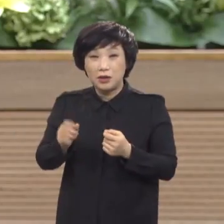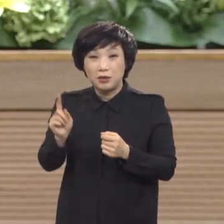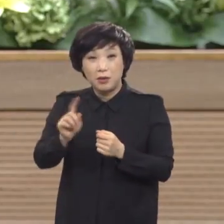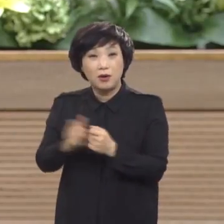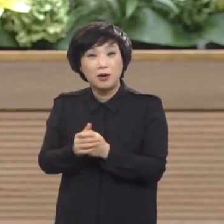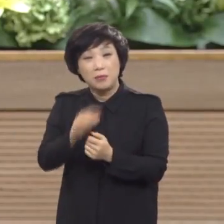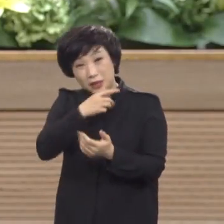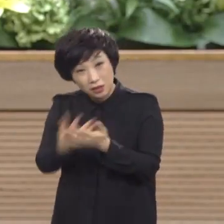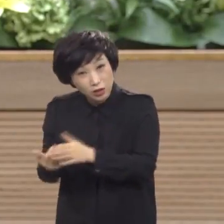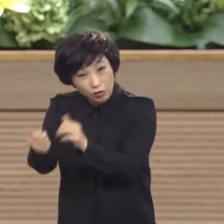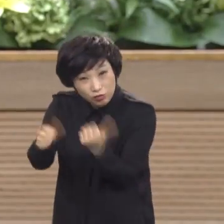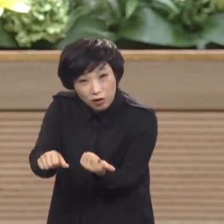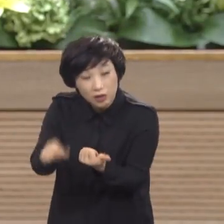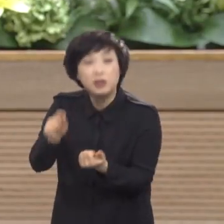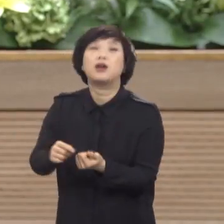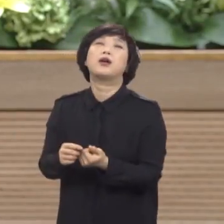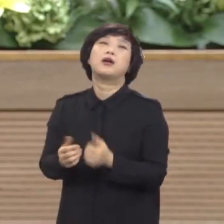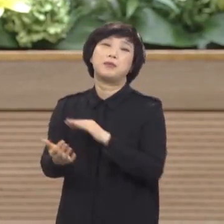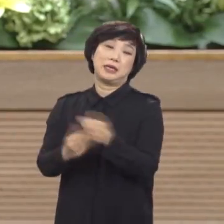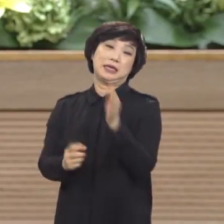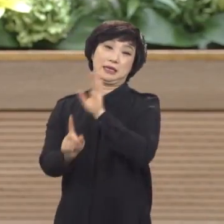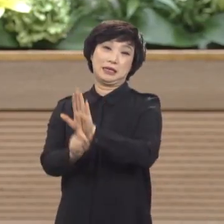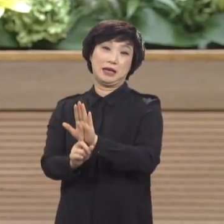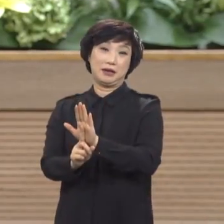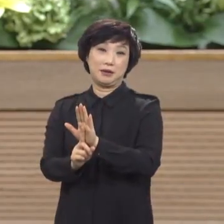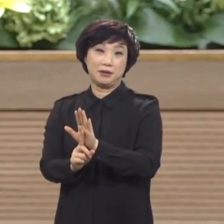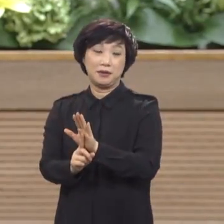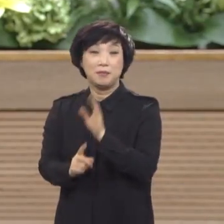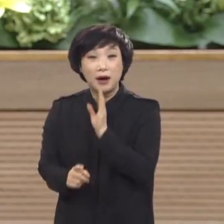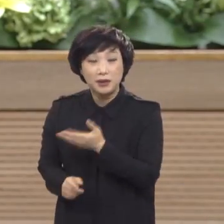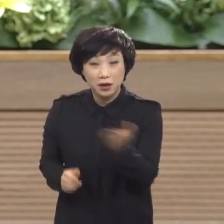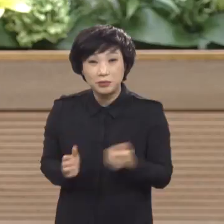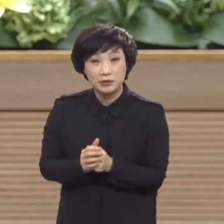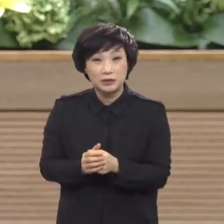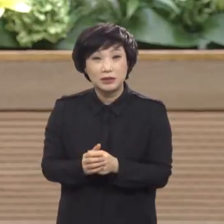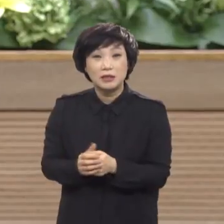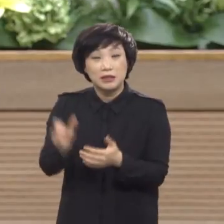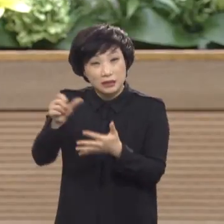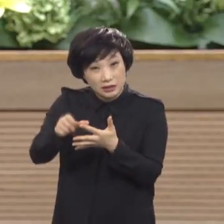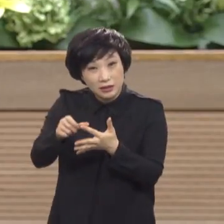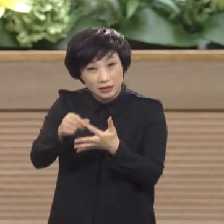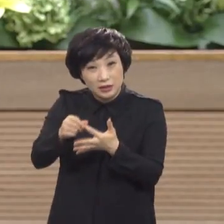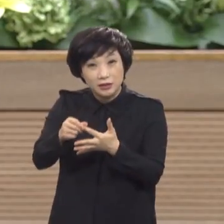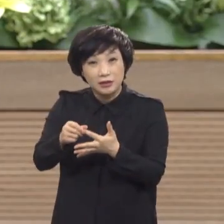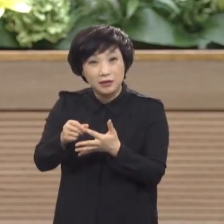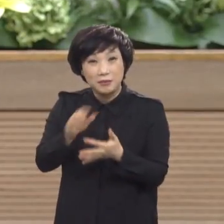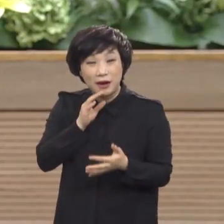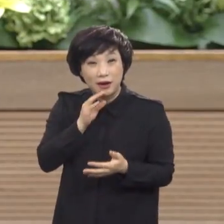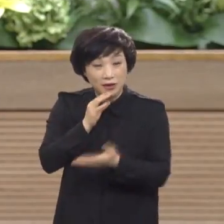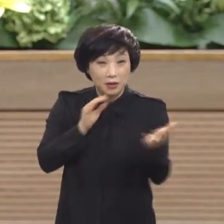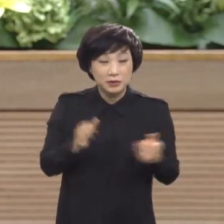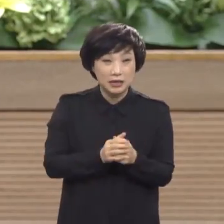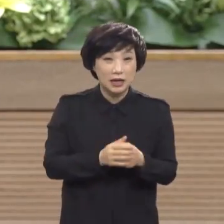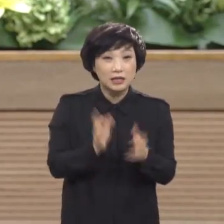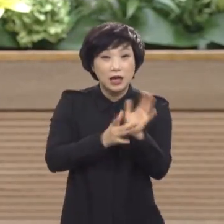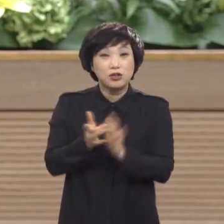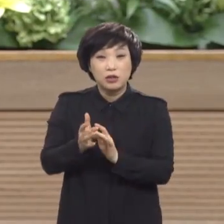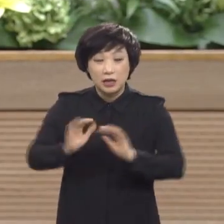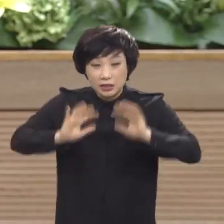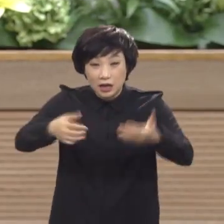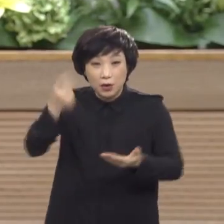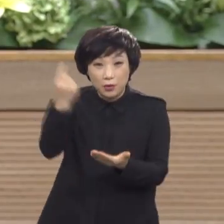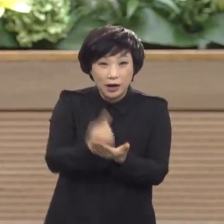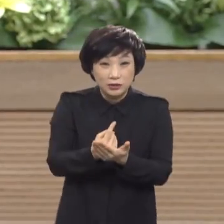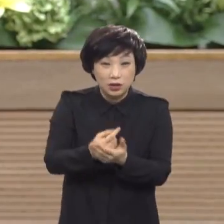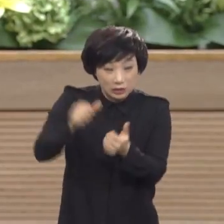말입니다. 그래서 예수님이 이 땅에 오셔서 침례 받으실 때, 보라, 온 세상 죄를 지고 가는